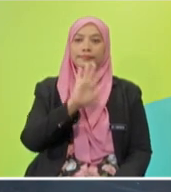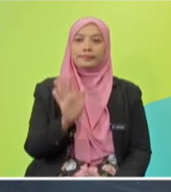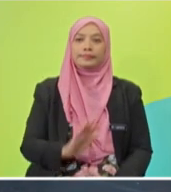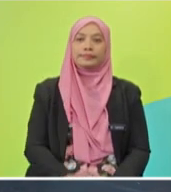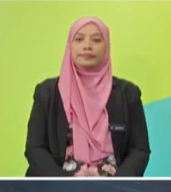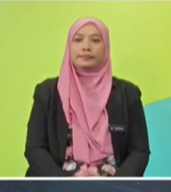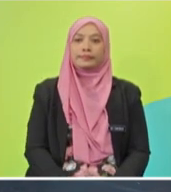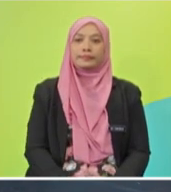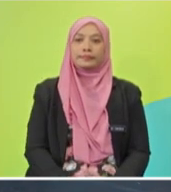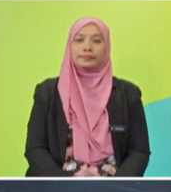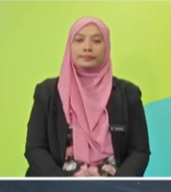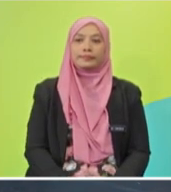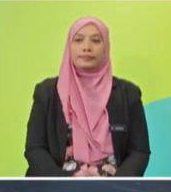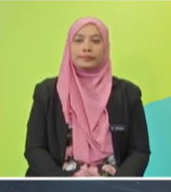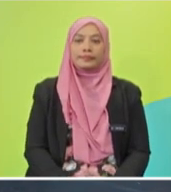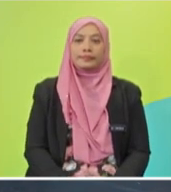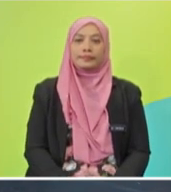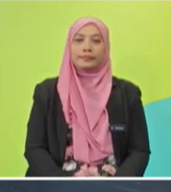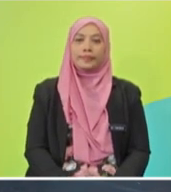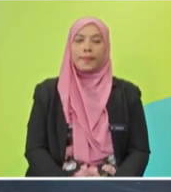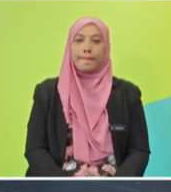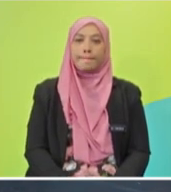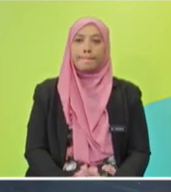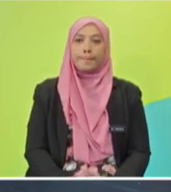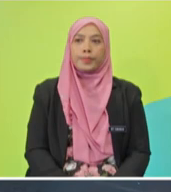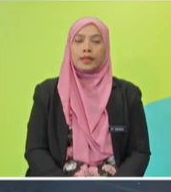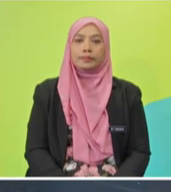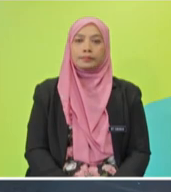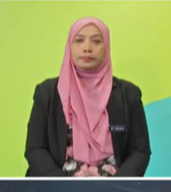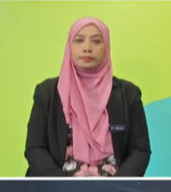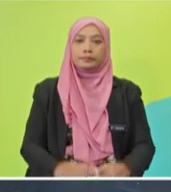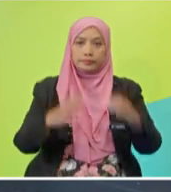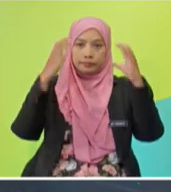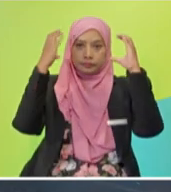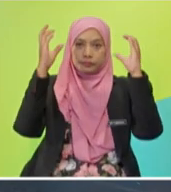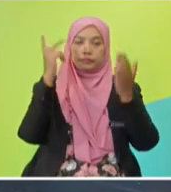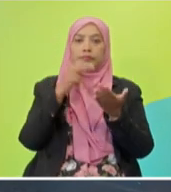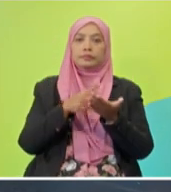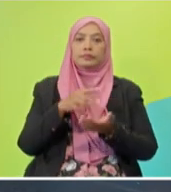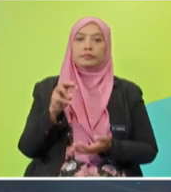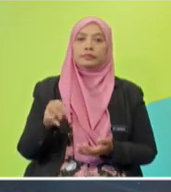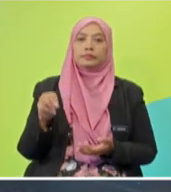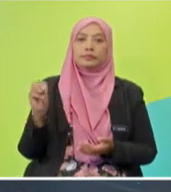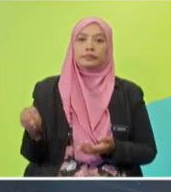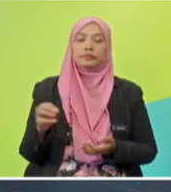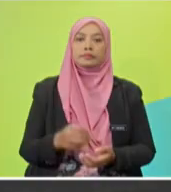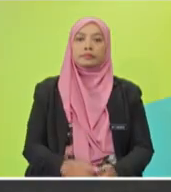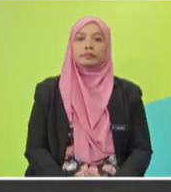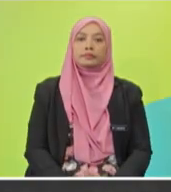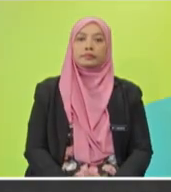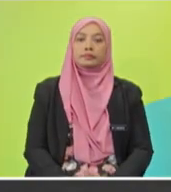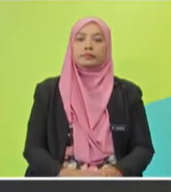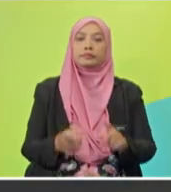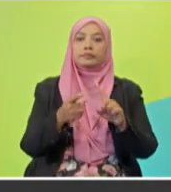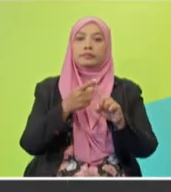Itulah dia cikgu, muka-muka yang akan bersama kita pada hari ini. Boleh tak cikgu kenalkan mereka kepada kita semua? Ini semua anak-anak murid saya daripada